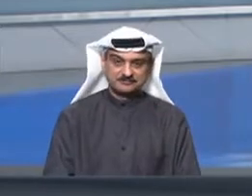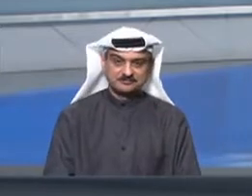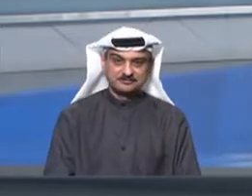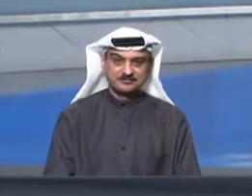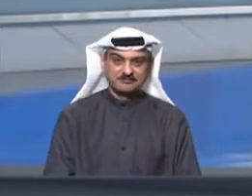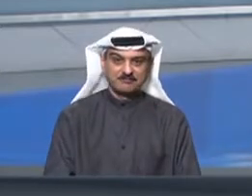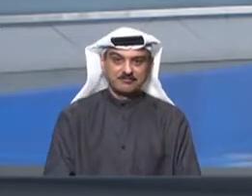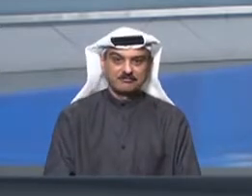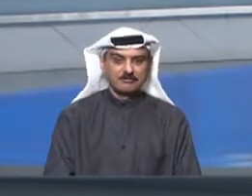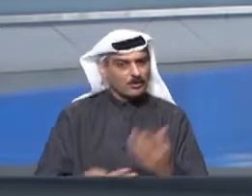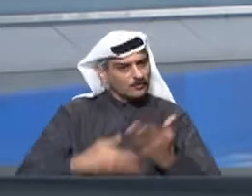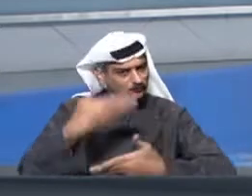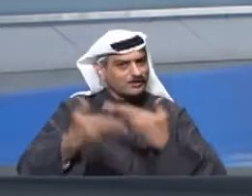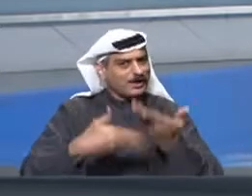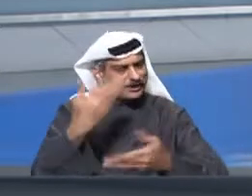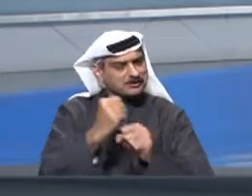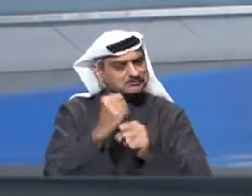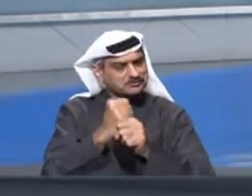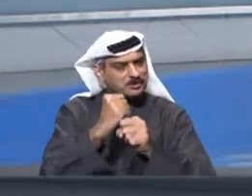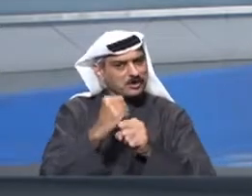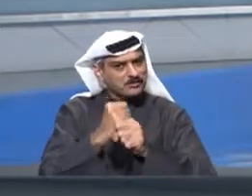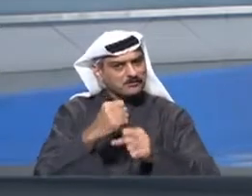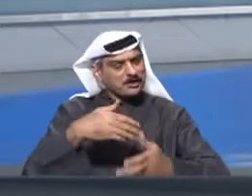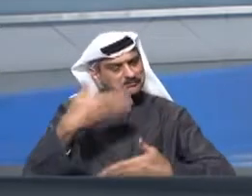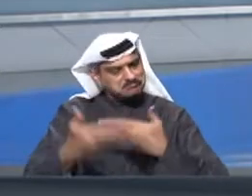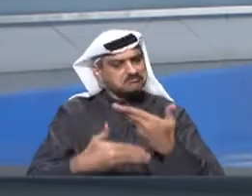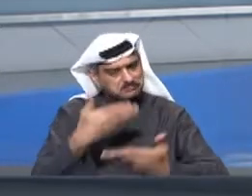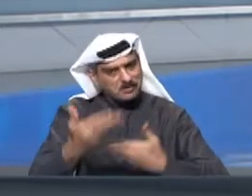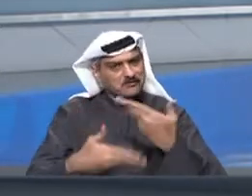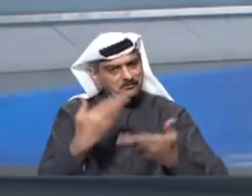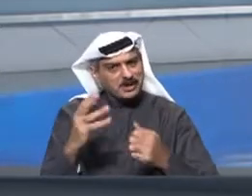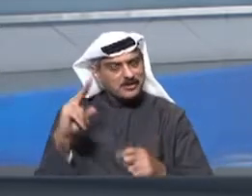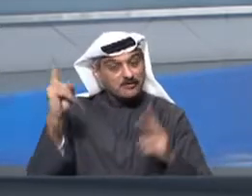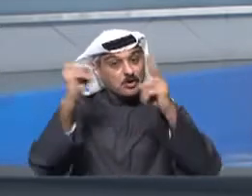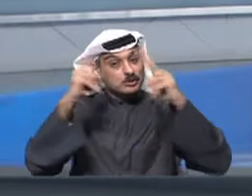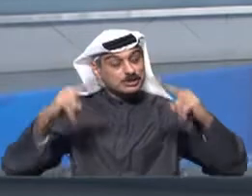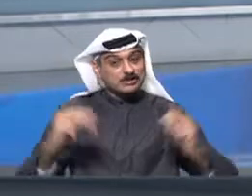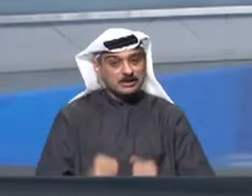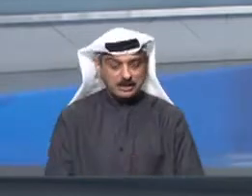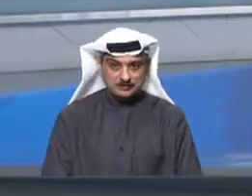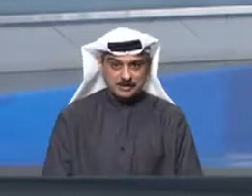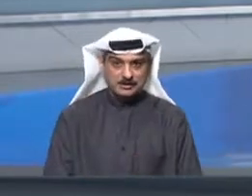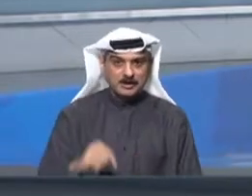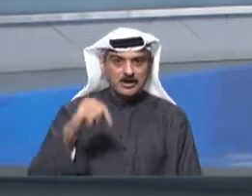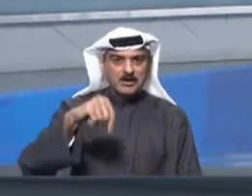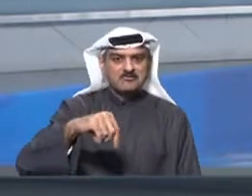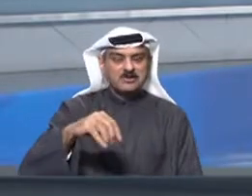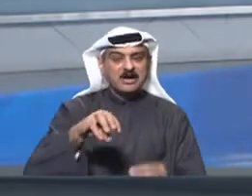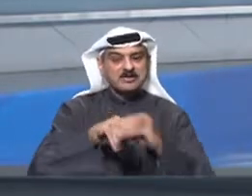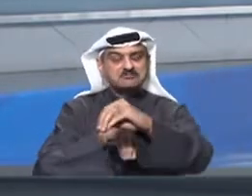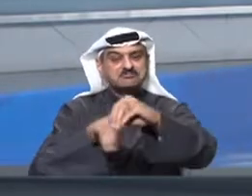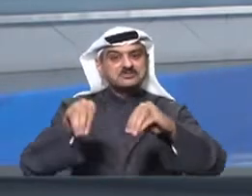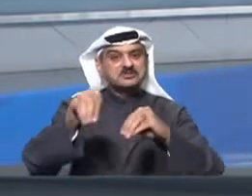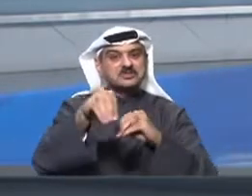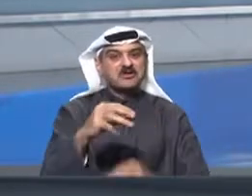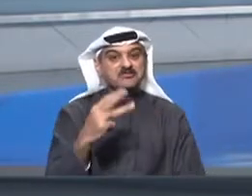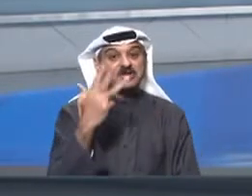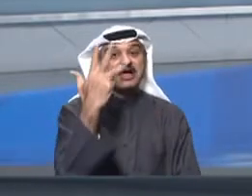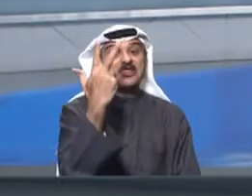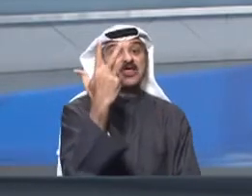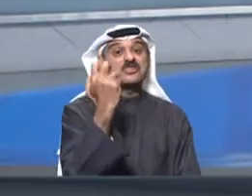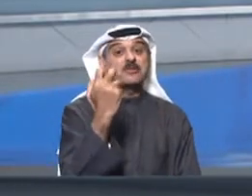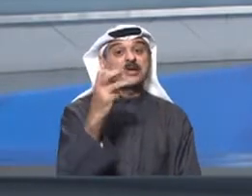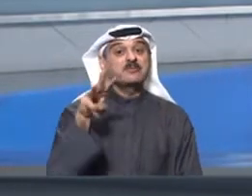والترشيد. جهود حثيثة تبذلها الوزارة في هذا الشأن، إذ من المتوقع أن يتم تبديل 800 ألف عداد في